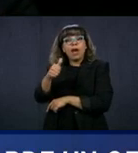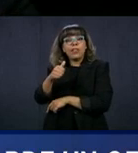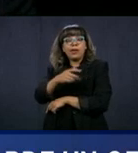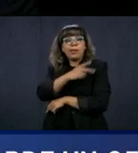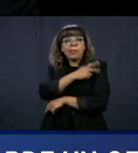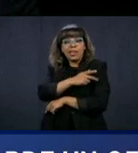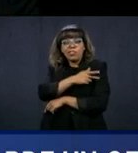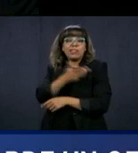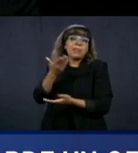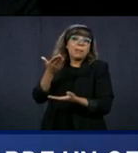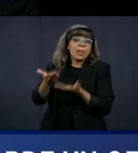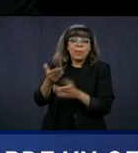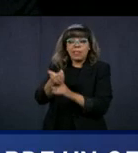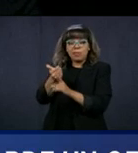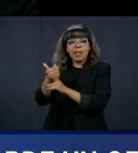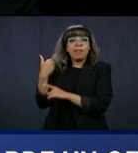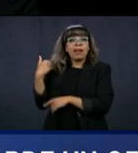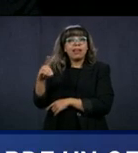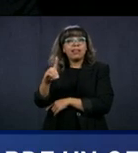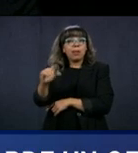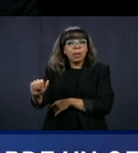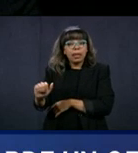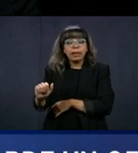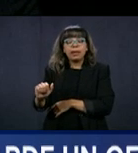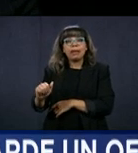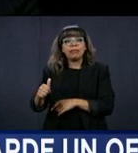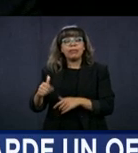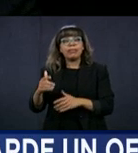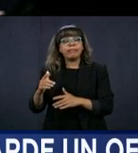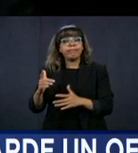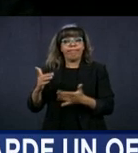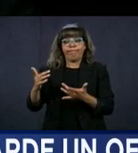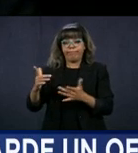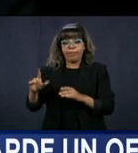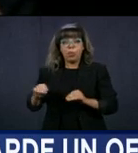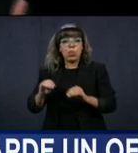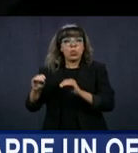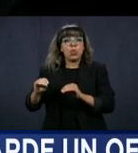de santé qui pourraient sortir de l'hôpital. Une des